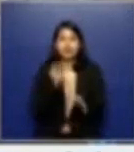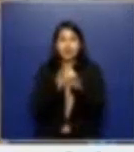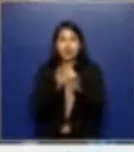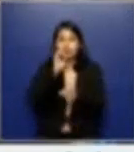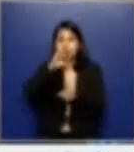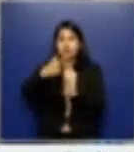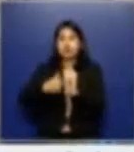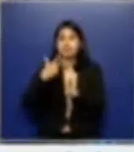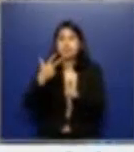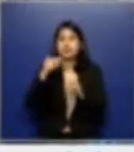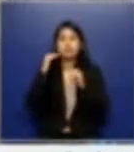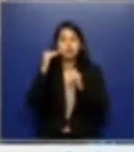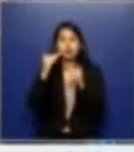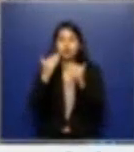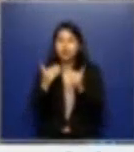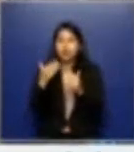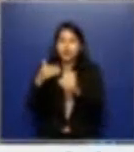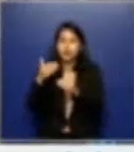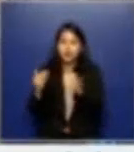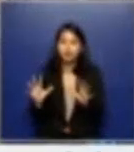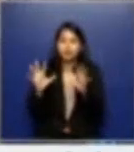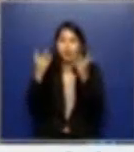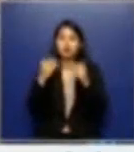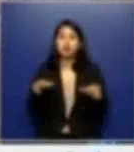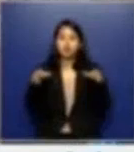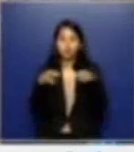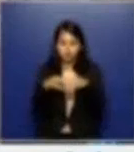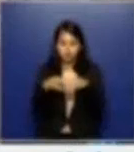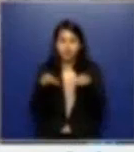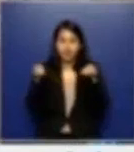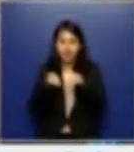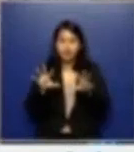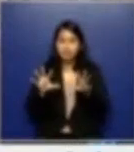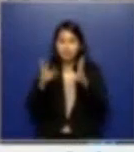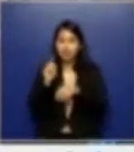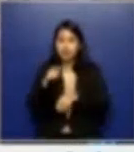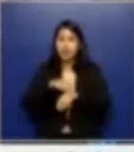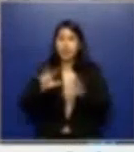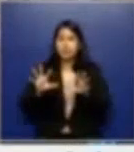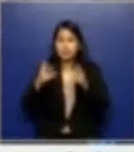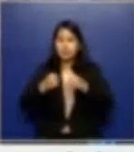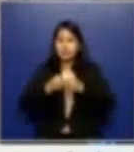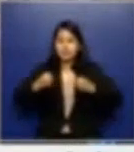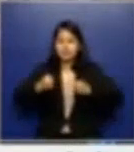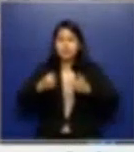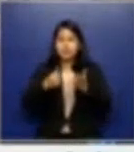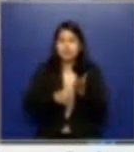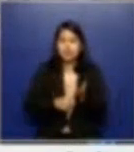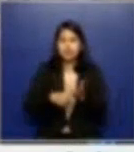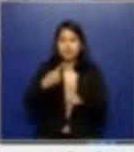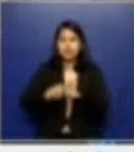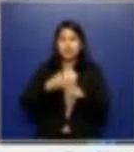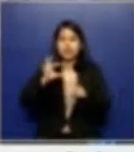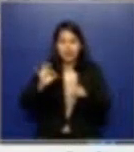เดือนวันนี้หมดลงแล้วแล้วก็ล่าสุดกลุ่มล่าสุดที่จะหมดเวลาสำหรับการยืดหนี้คือปลายพฤศจิกาย